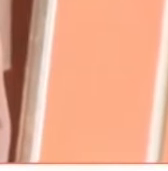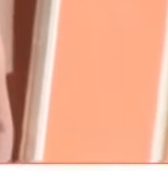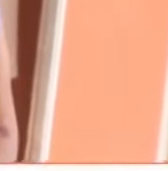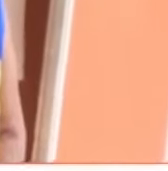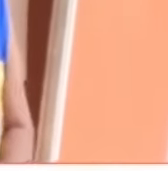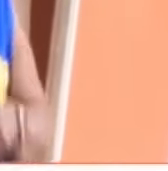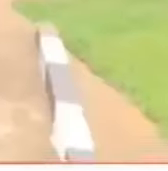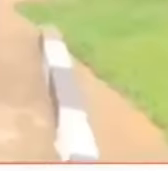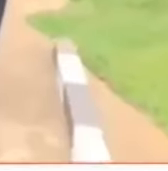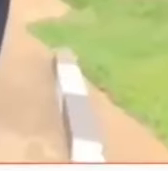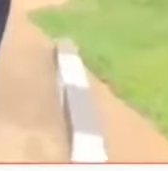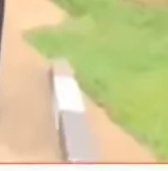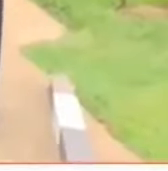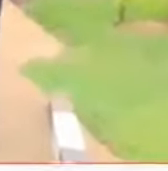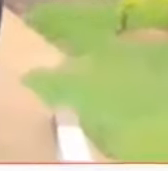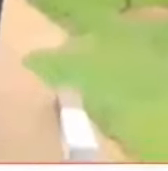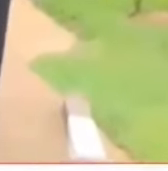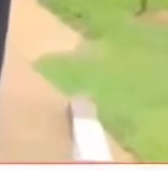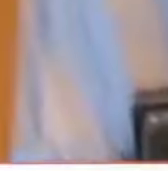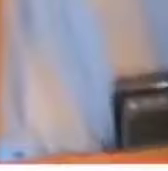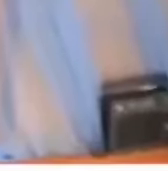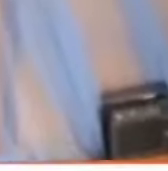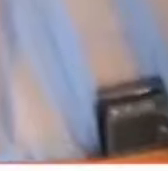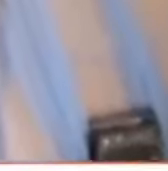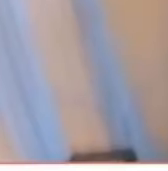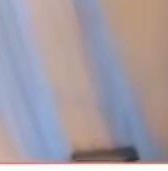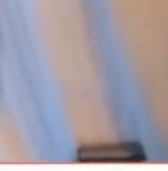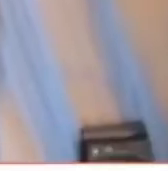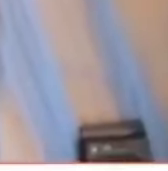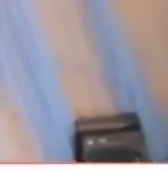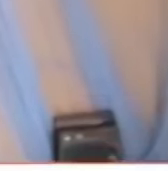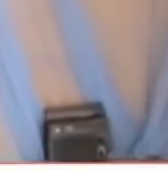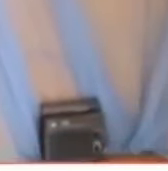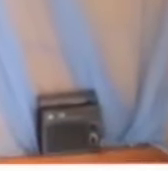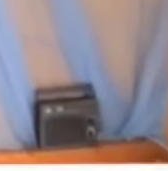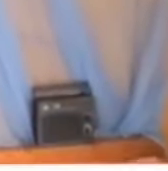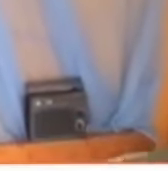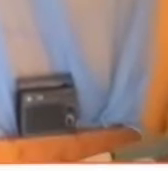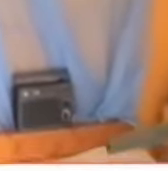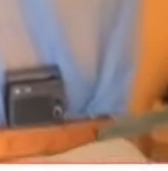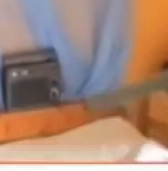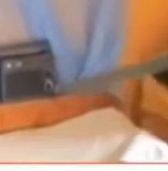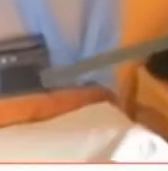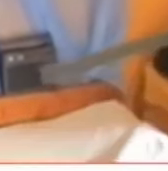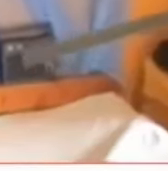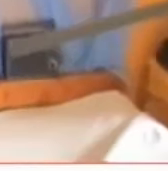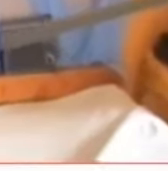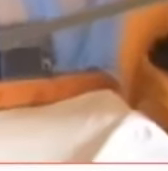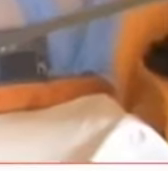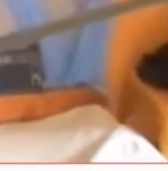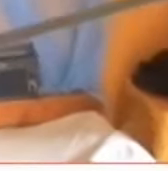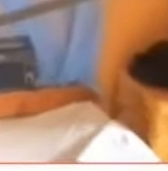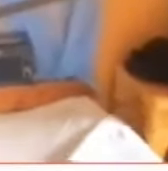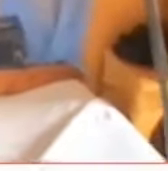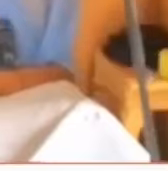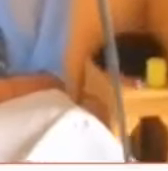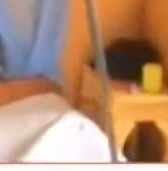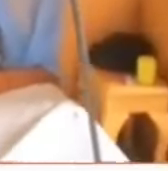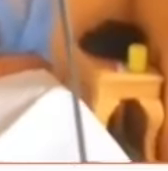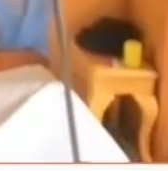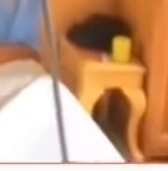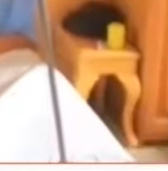ku bakulira ekifo kino Sister Florence Nakiwu era asoose kubalambuza ebifo mwe bakuumira abakadde. Abawulidde